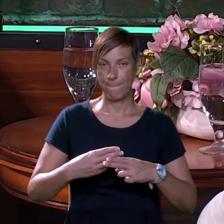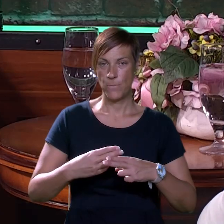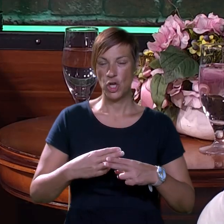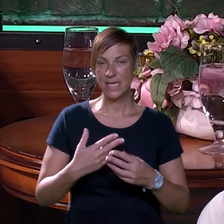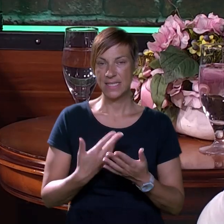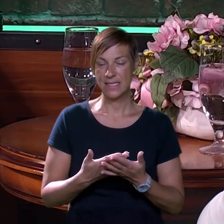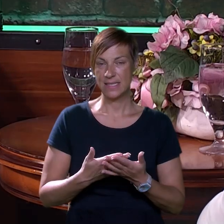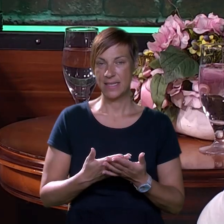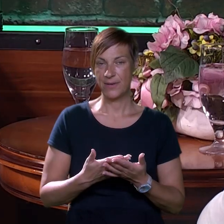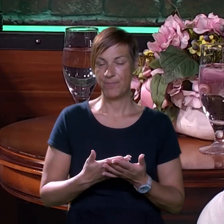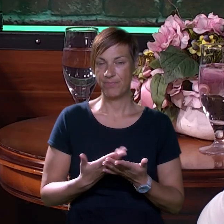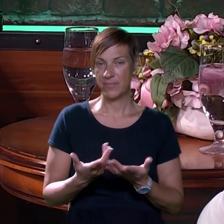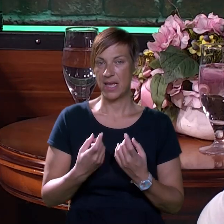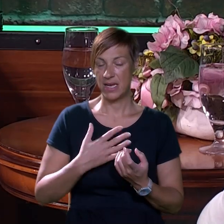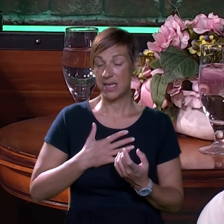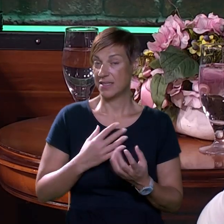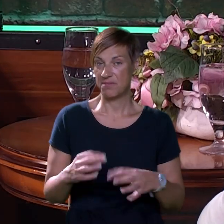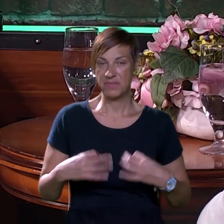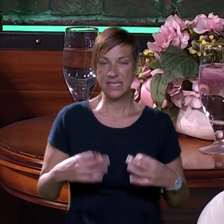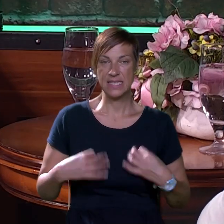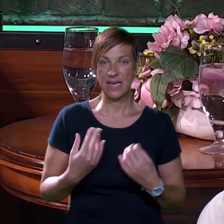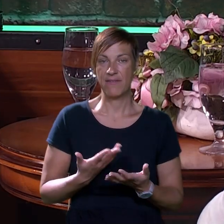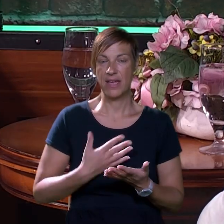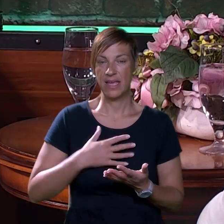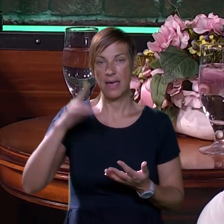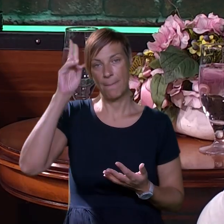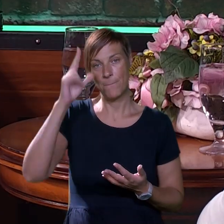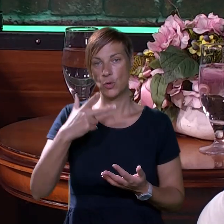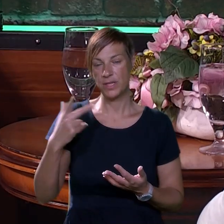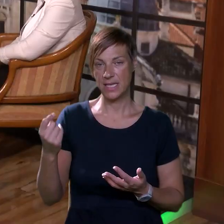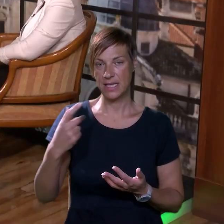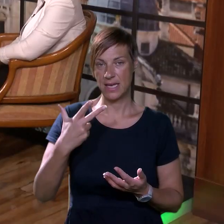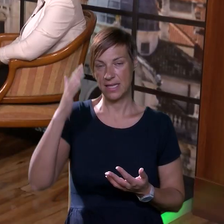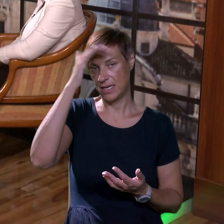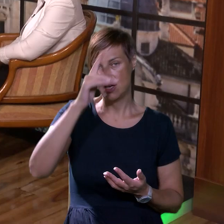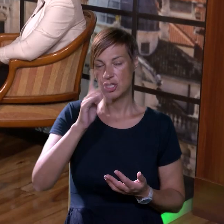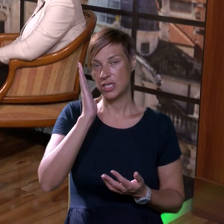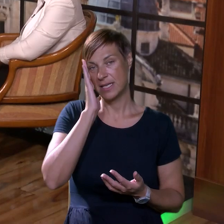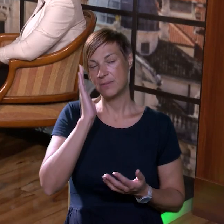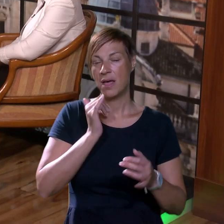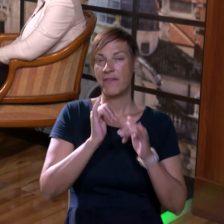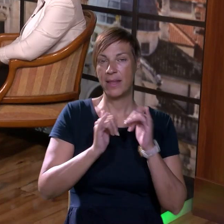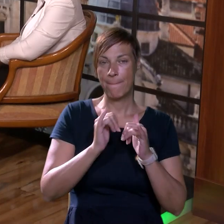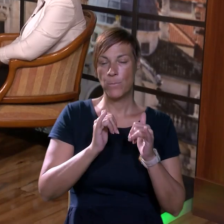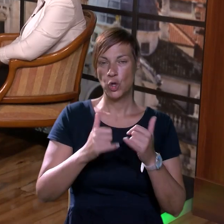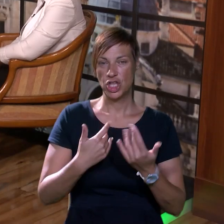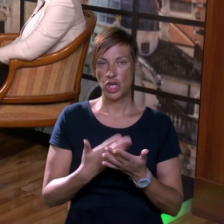bolesna, ali ja sam apsolutno zdrava. Ja mogu 3 dana i 3 noći ne spavat,